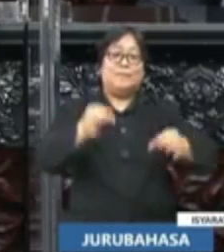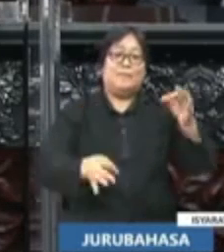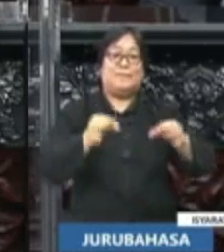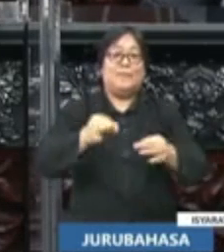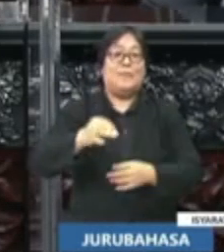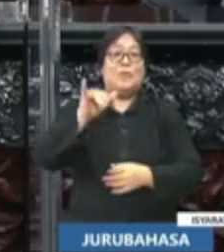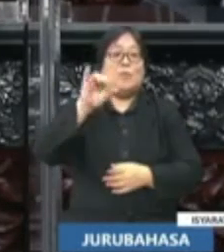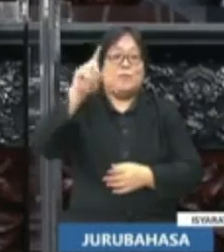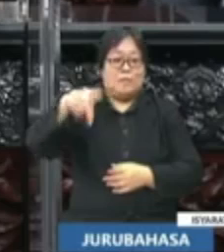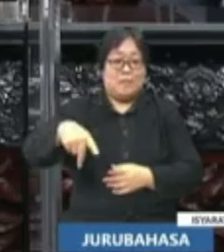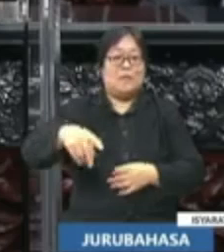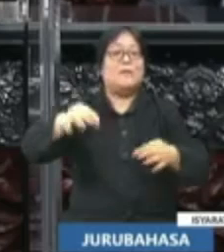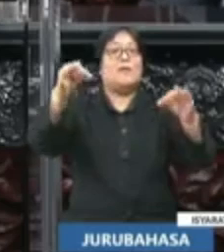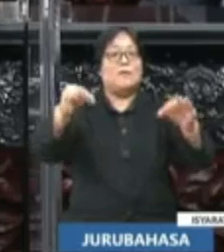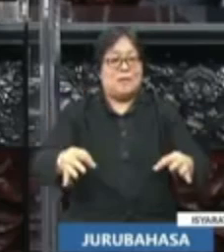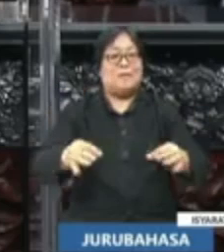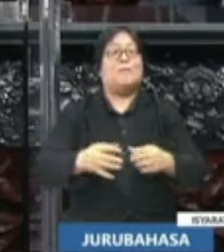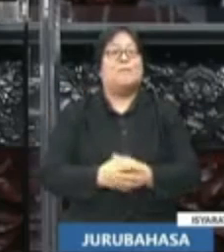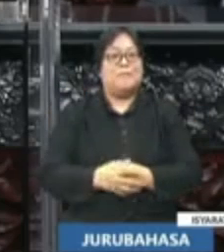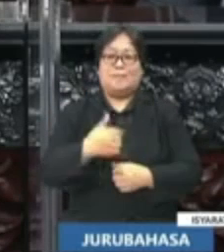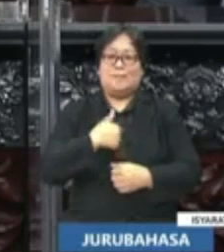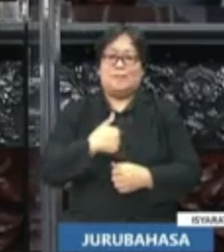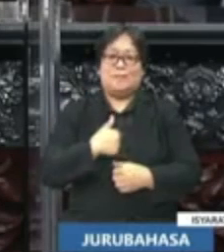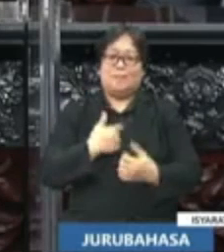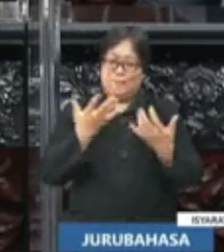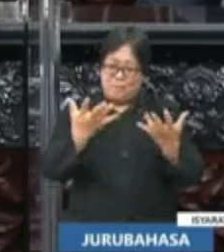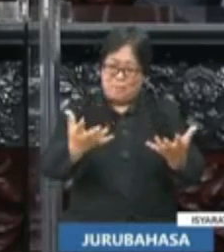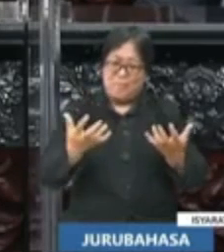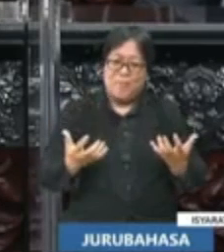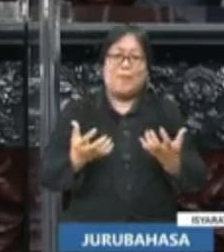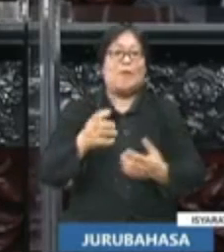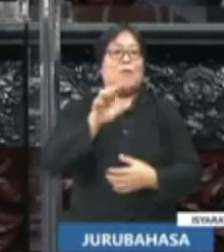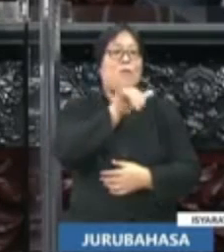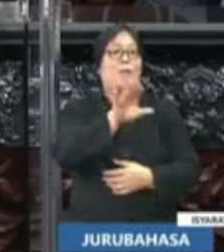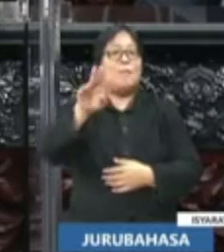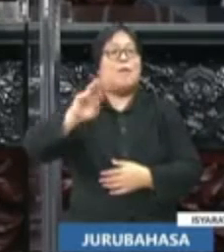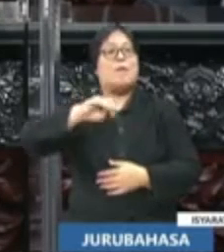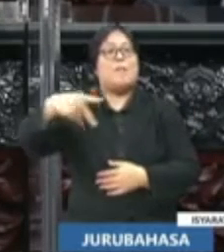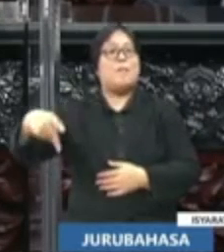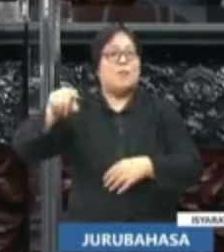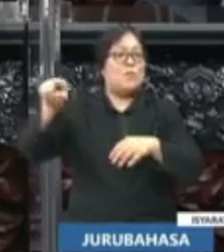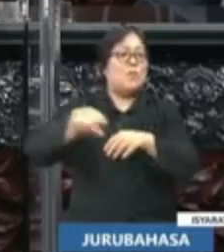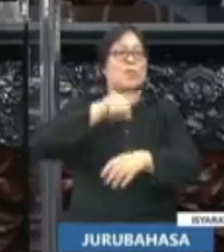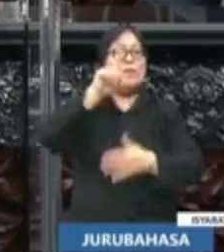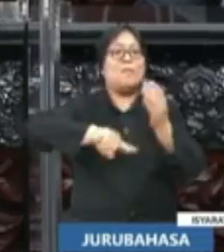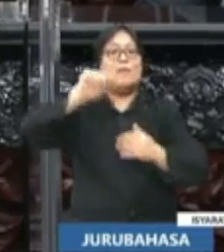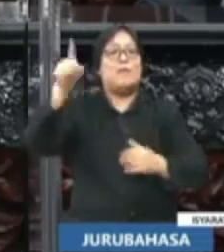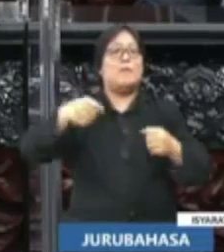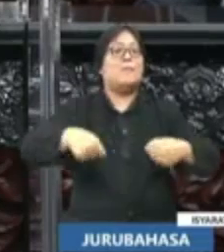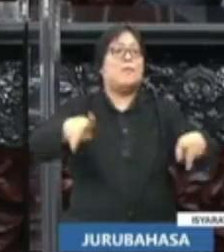kalaupun Speaker buat keputusan begitu, saya mahu ahli-ahli Parlimen menggunakan apa saja